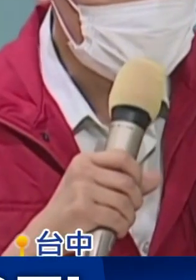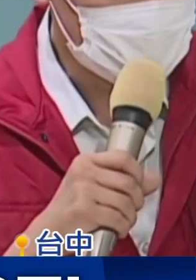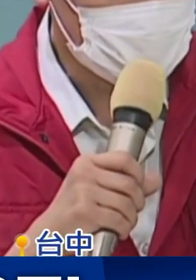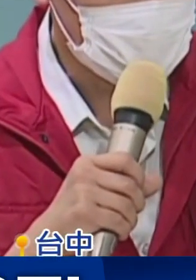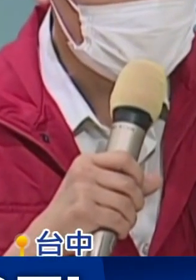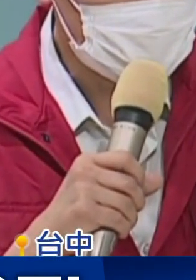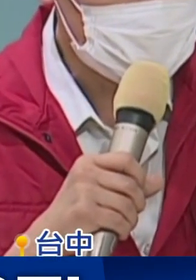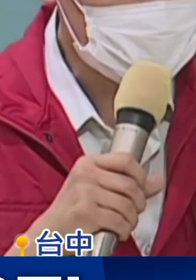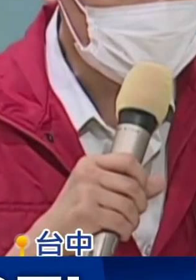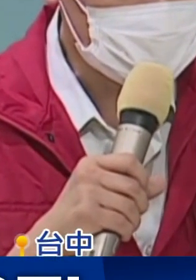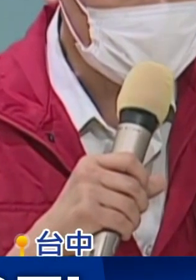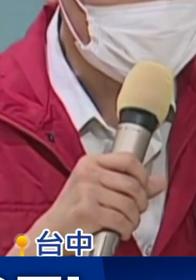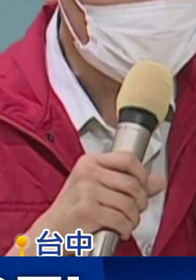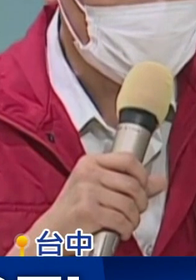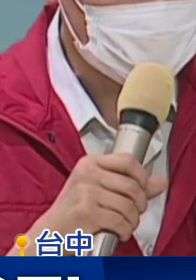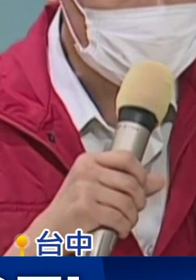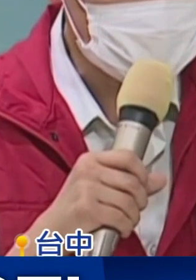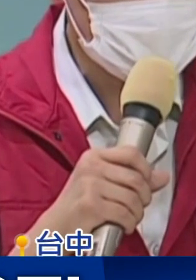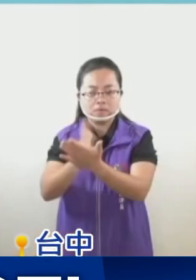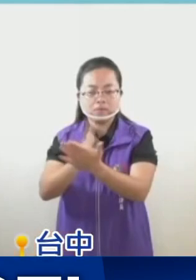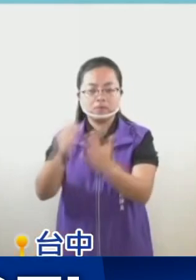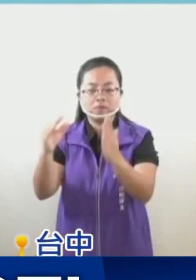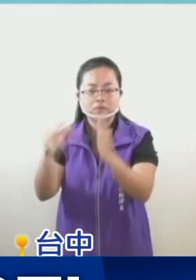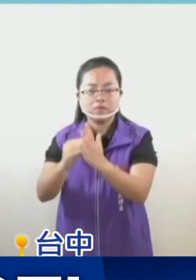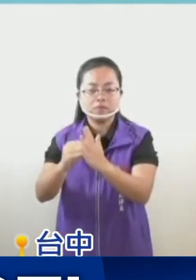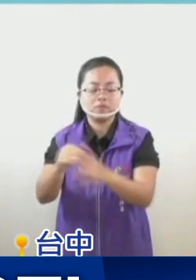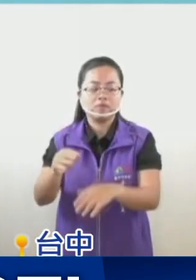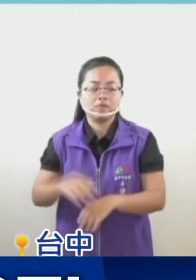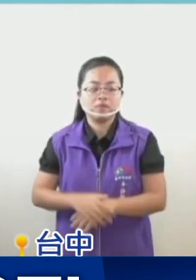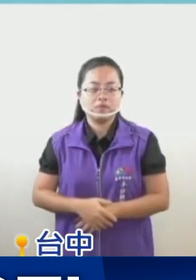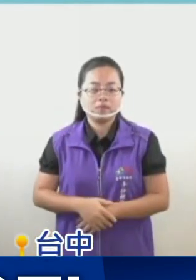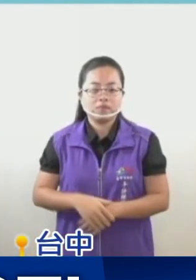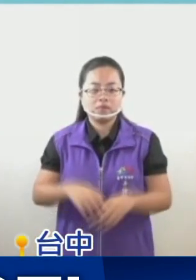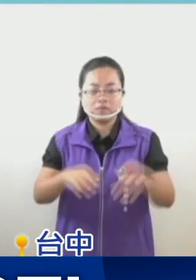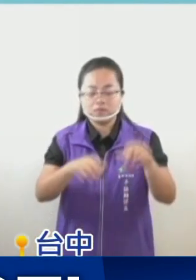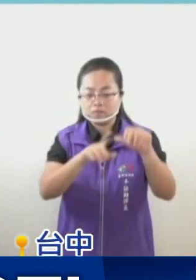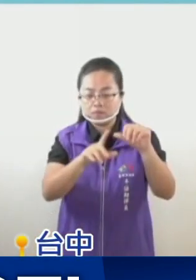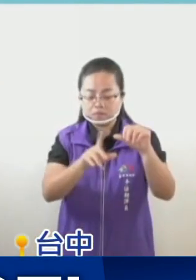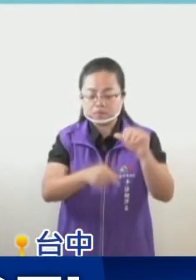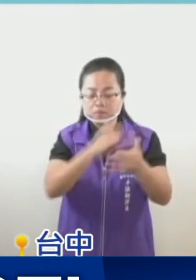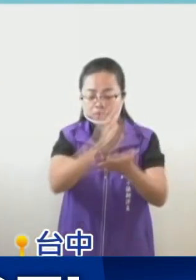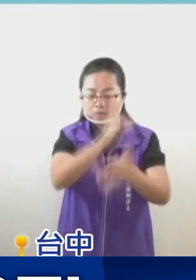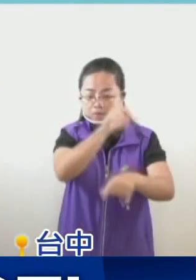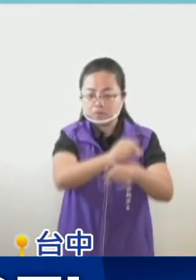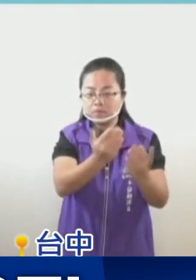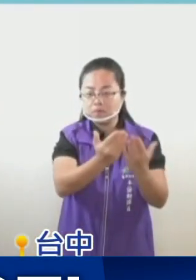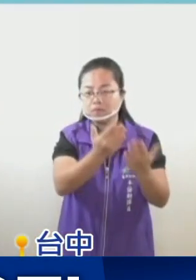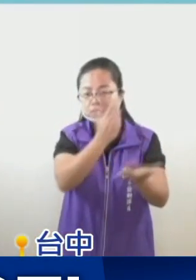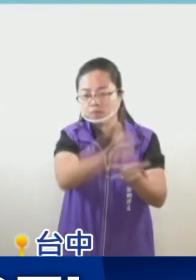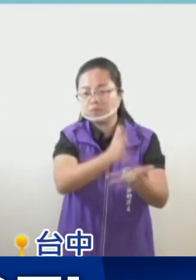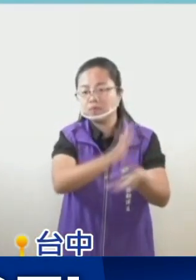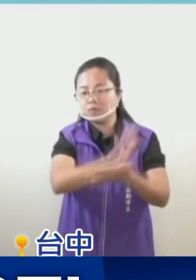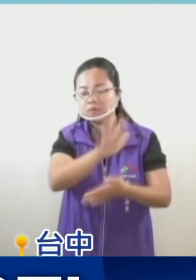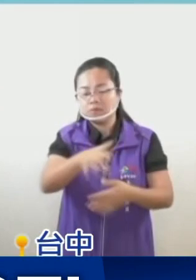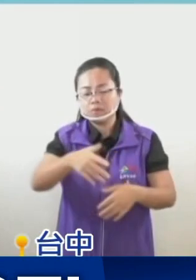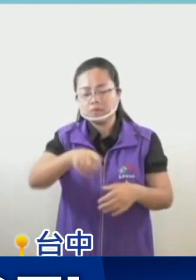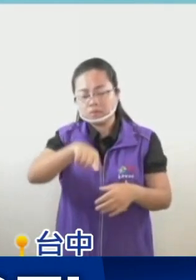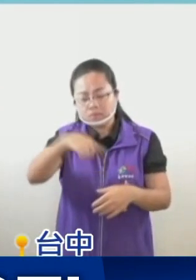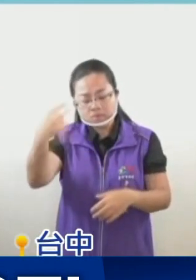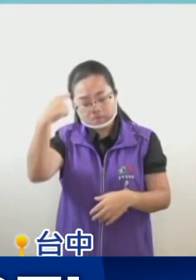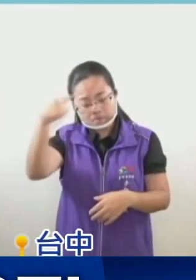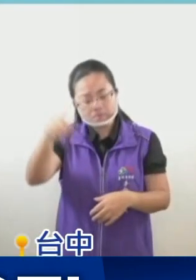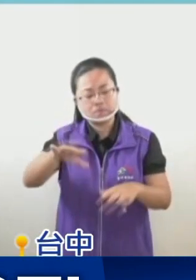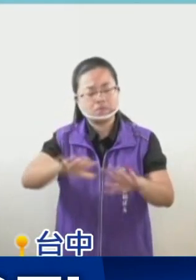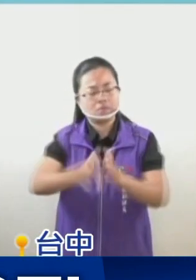是这个女厨工哈，就是4735的同事。那5月19号学校停课之后呢，她后来就隔天开始有发烧的症